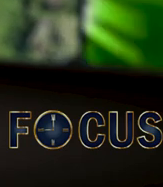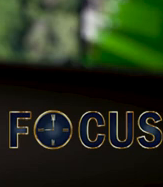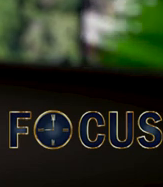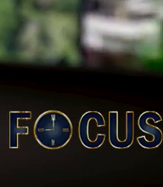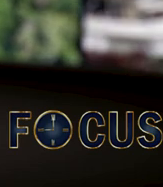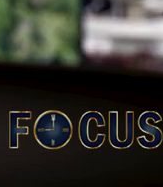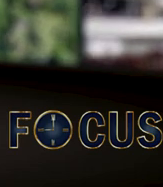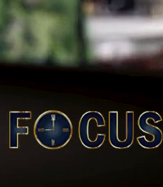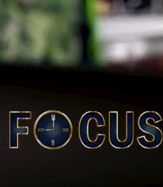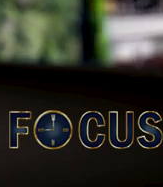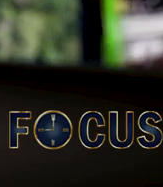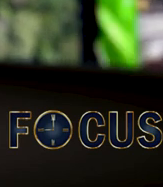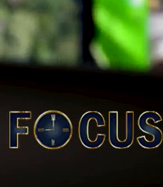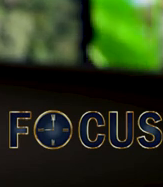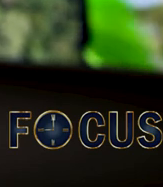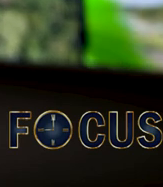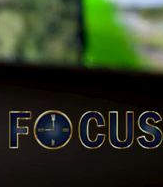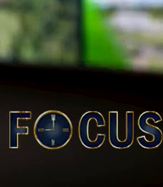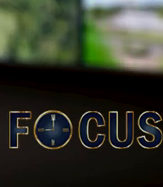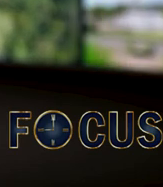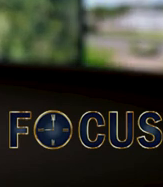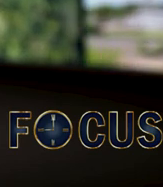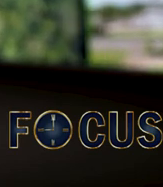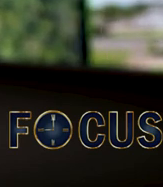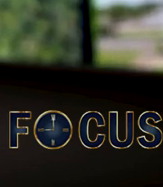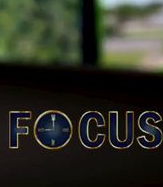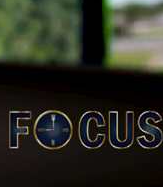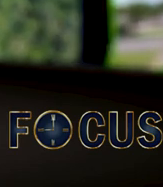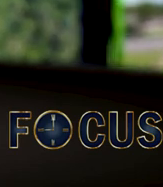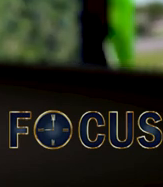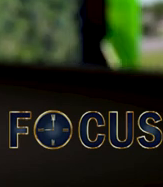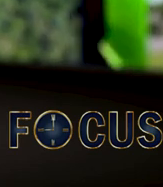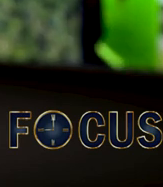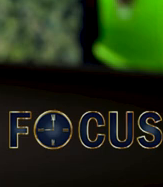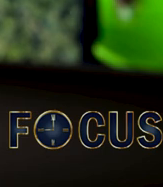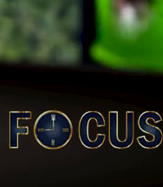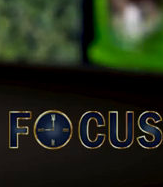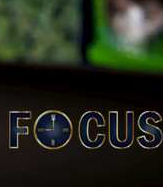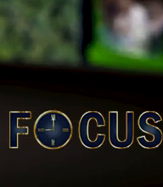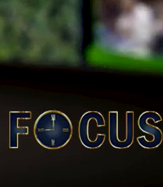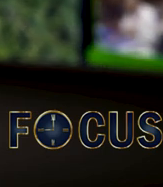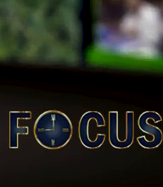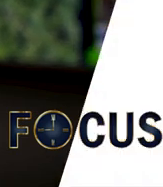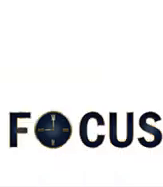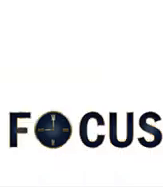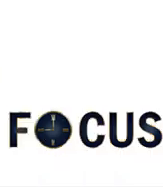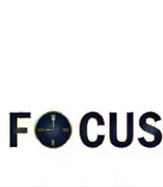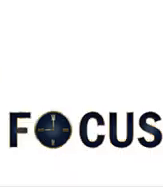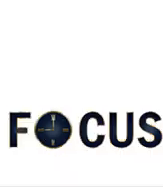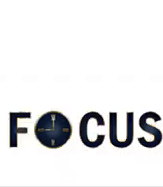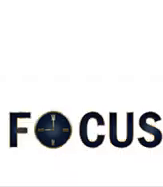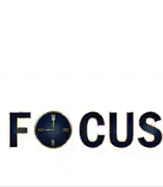maatregelen. Grote bezending AstraZeneca-vaccins uit Nederland. En snellere normalisatie door te vaccineren.